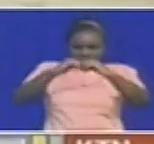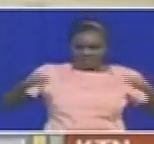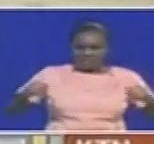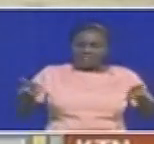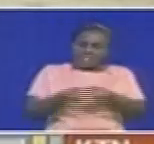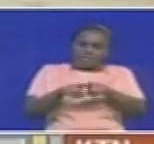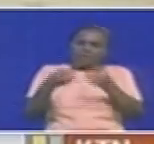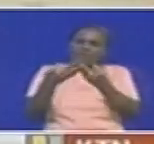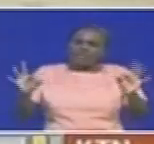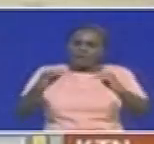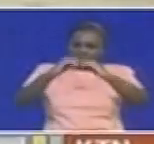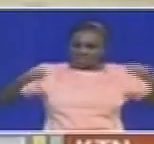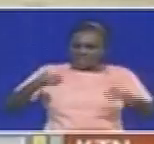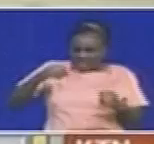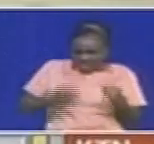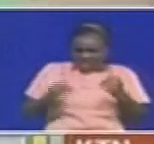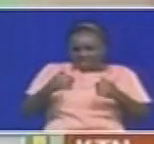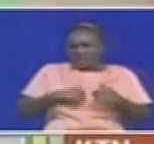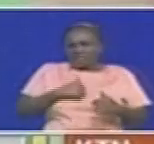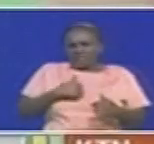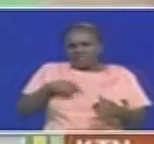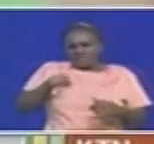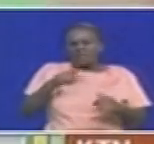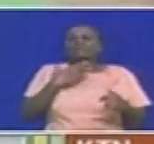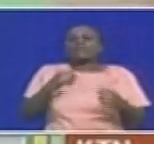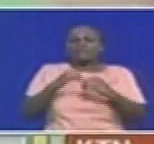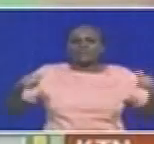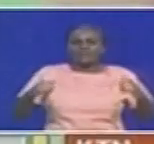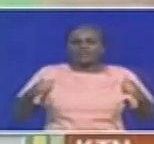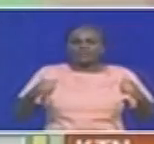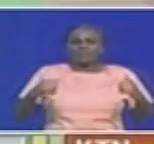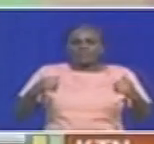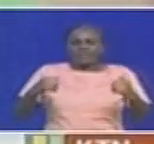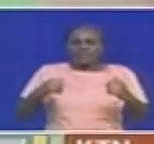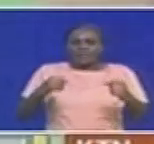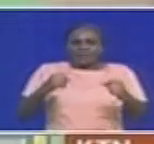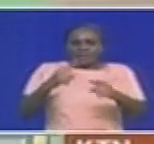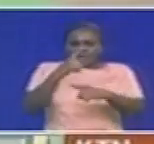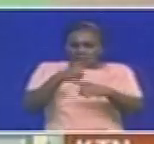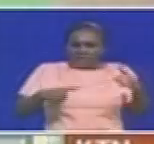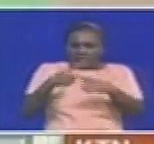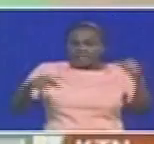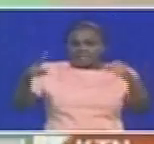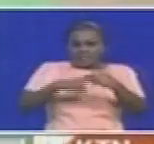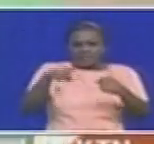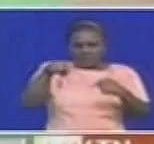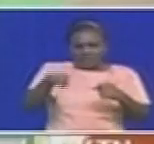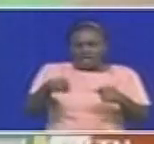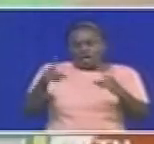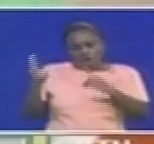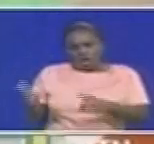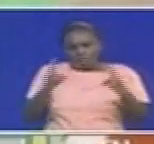kuachana iwapo wanandoa wanahisi kutotosheka. Kufungwa kama miaka 7. Kweli kwa binadamu ni binadamu wa